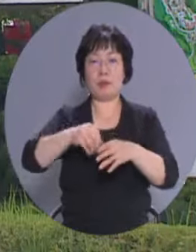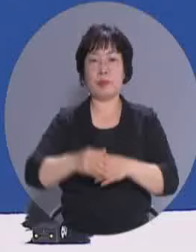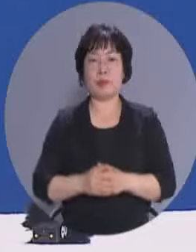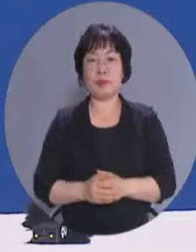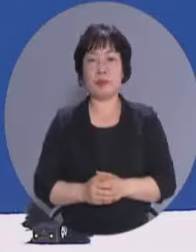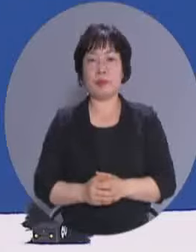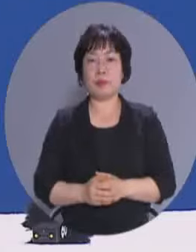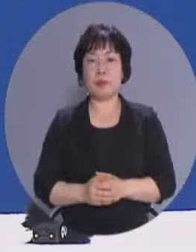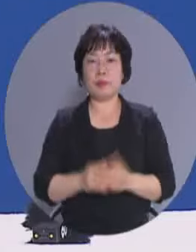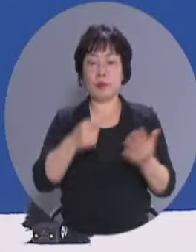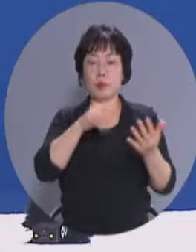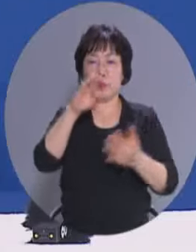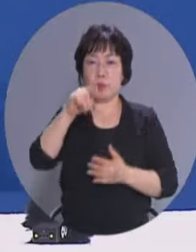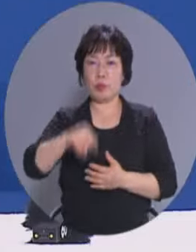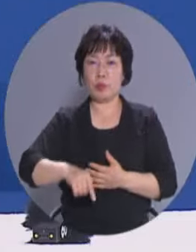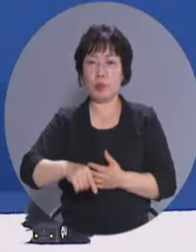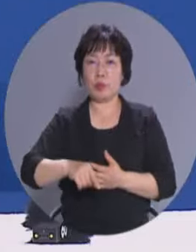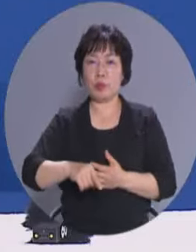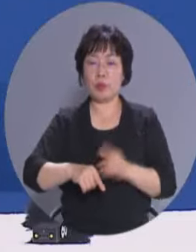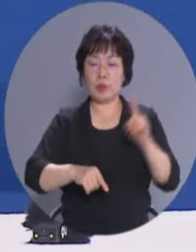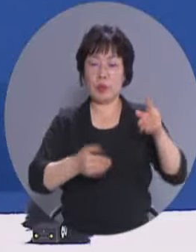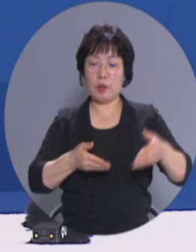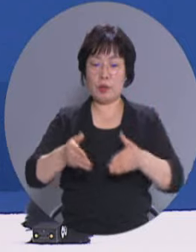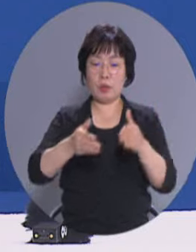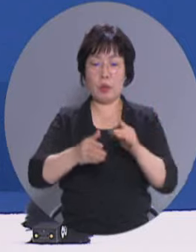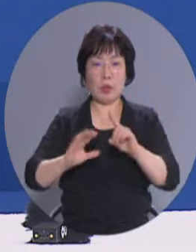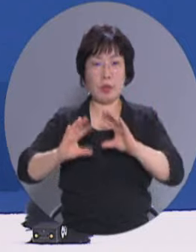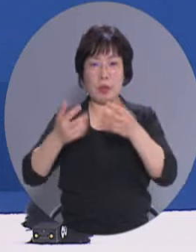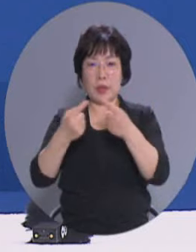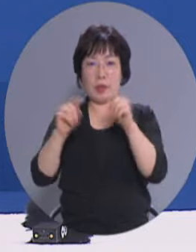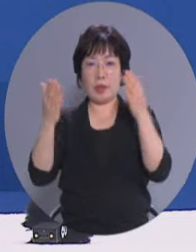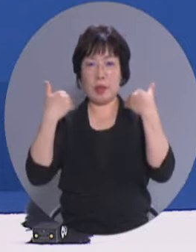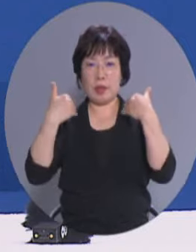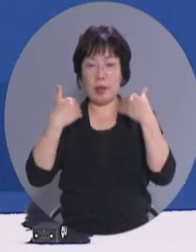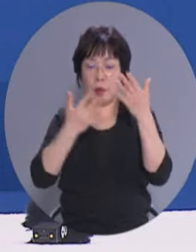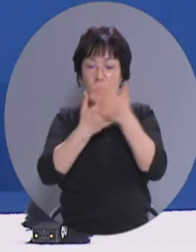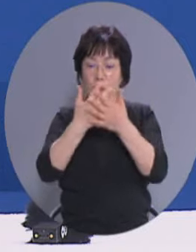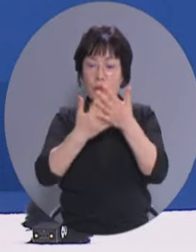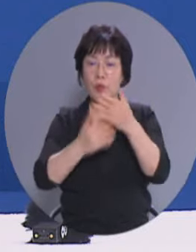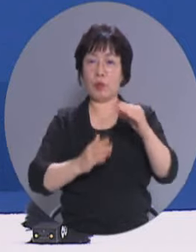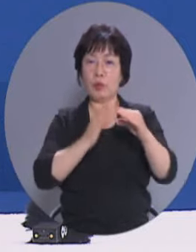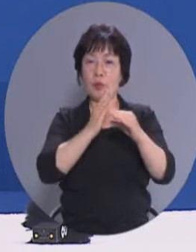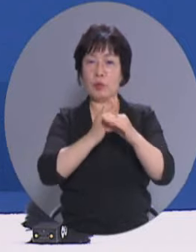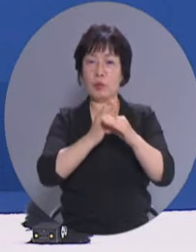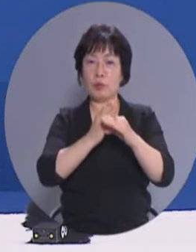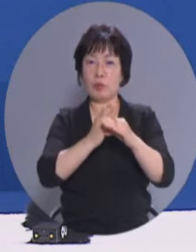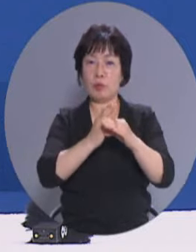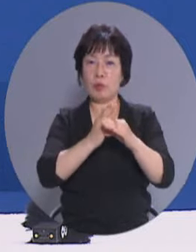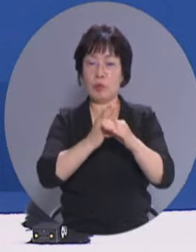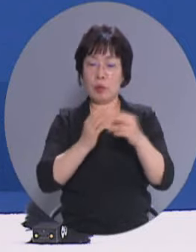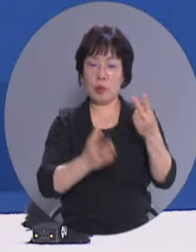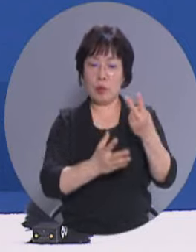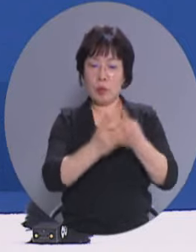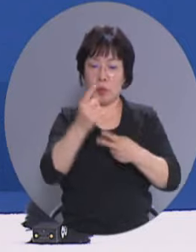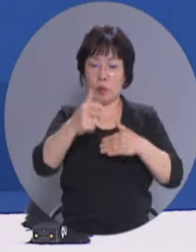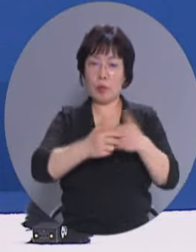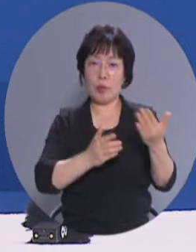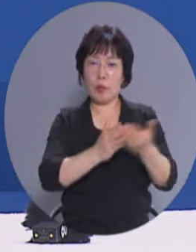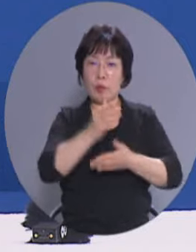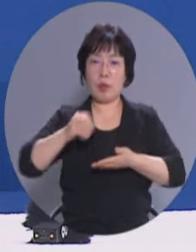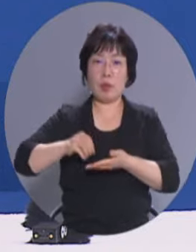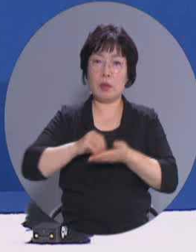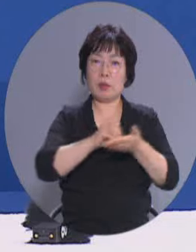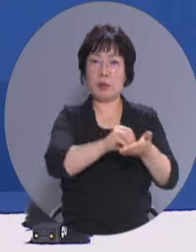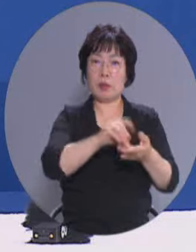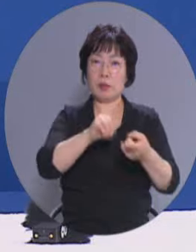드러났습니다. 교육부가 1도 1 공익체제 정책이 분명하지도 않은데 그것을 근거로 또 통합부대를 신청하는